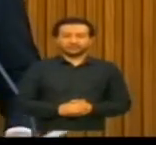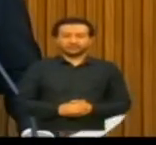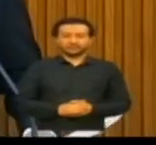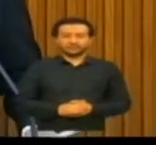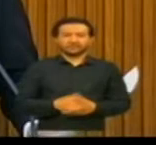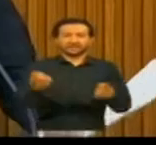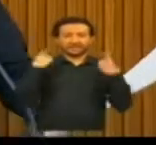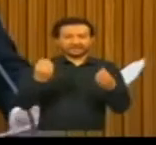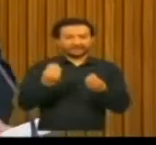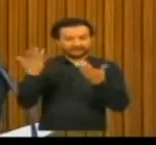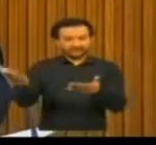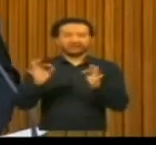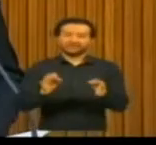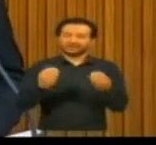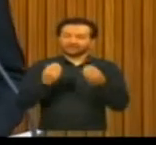Yetki verildi mi? Verildi.